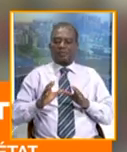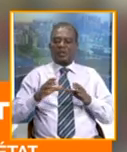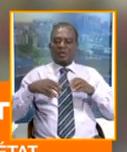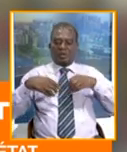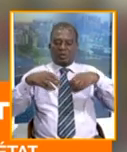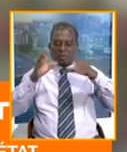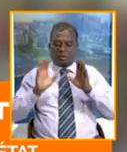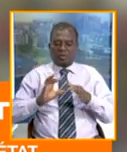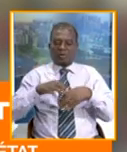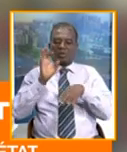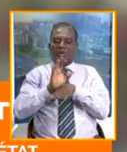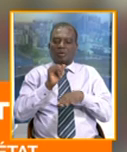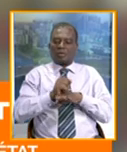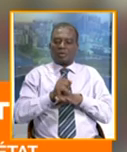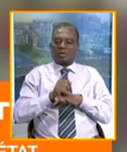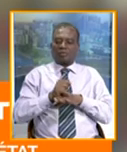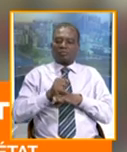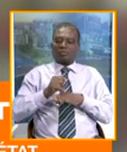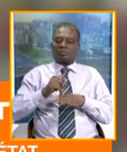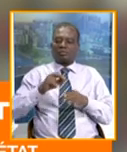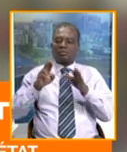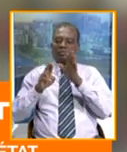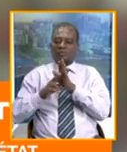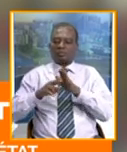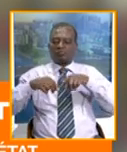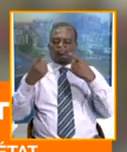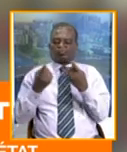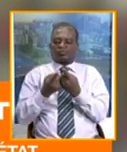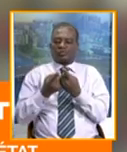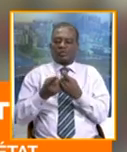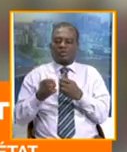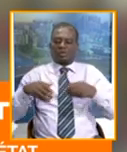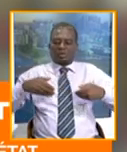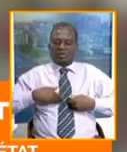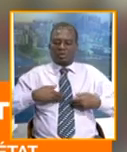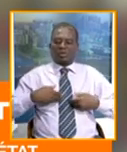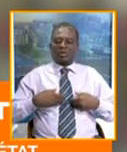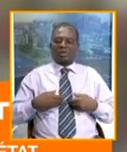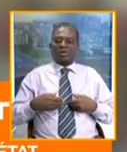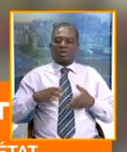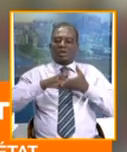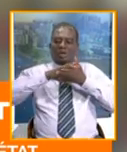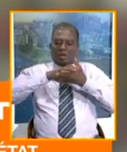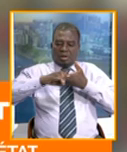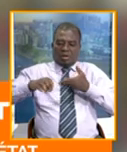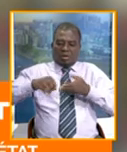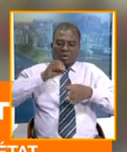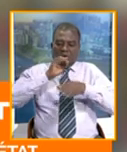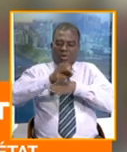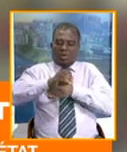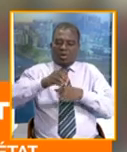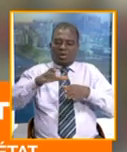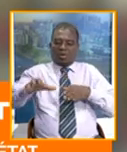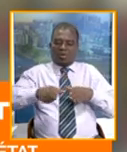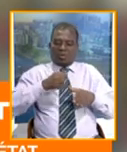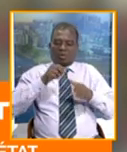de Côte d'Ivoire, Mesdames et Messieurs les représentants des mouvements et organisations de jeunesse. Carte d'accès obligatoire à retirer à la